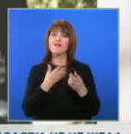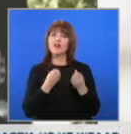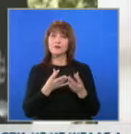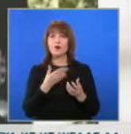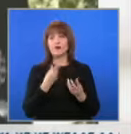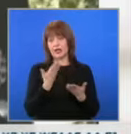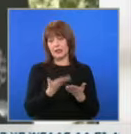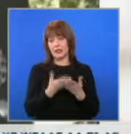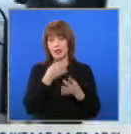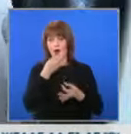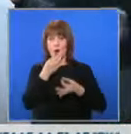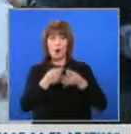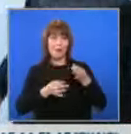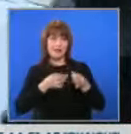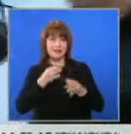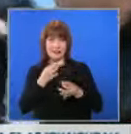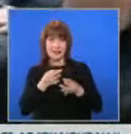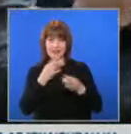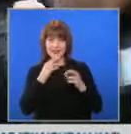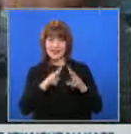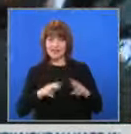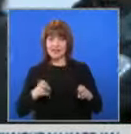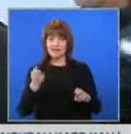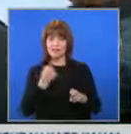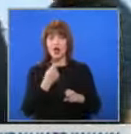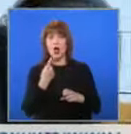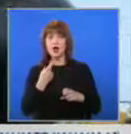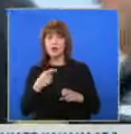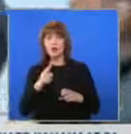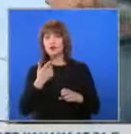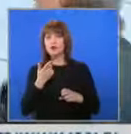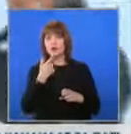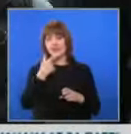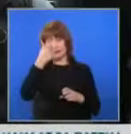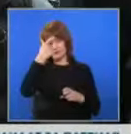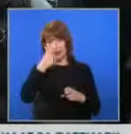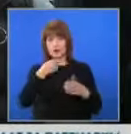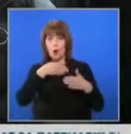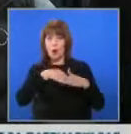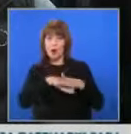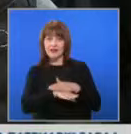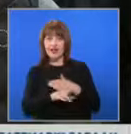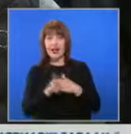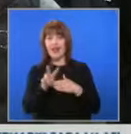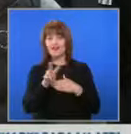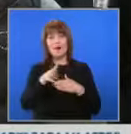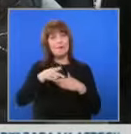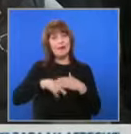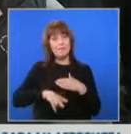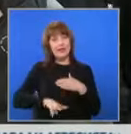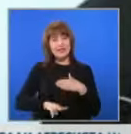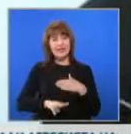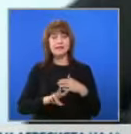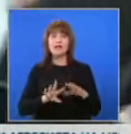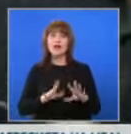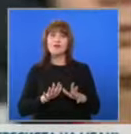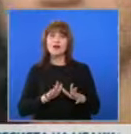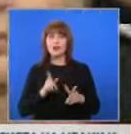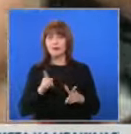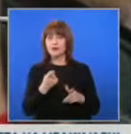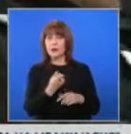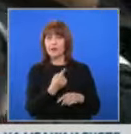да даде обяснение по разследването на убийството. По другото дело за лично укривателство срещу близнаците Борисов и Валентин Динкови, най-вероятно той